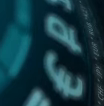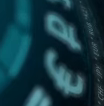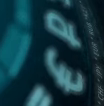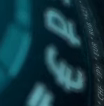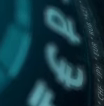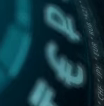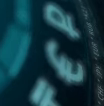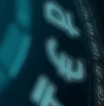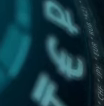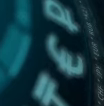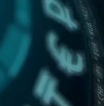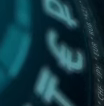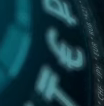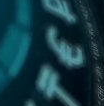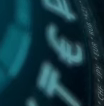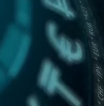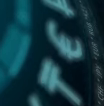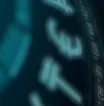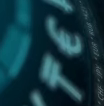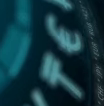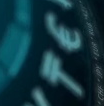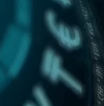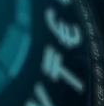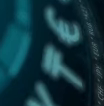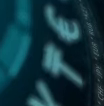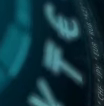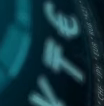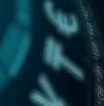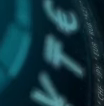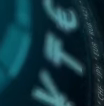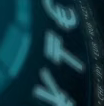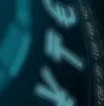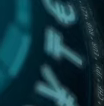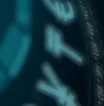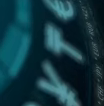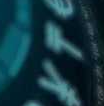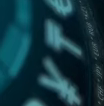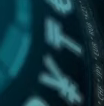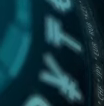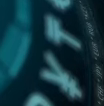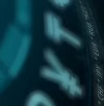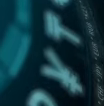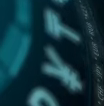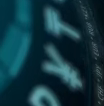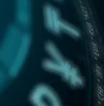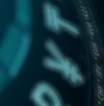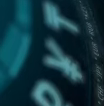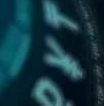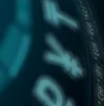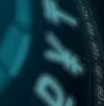Ресей рублі 6 теңге 13 тиын. Қытай юані 54 теңге 58 тиын.